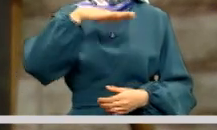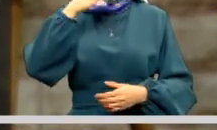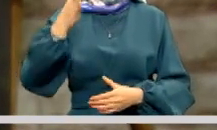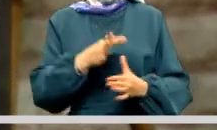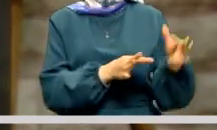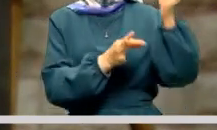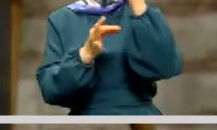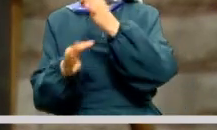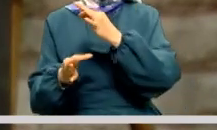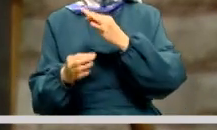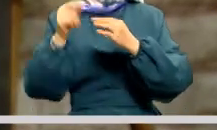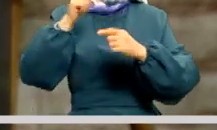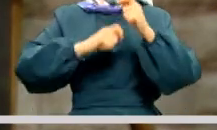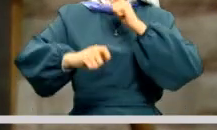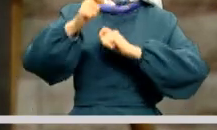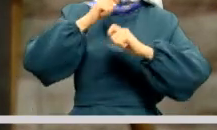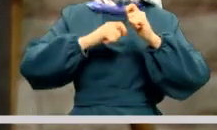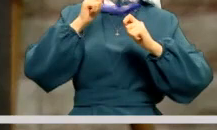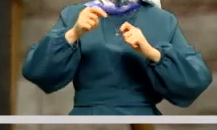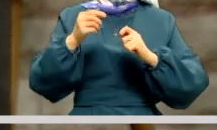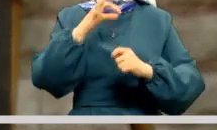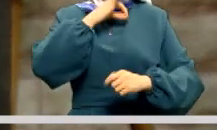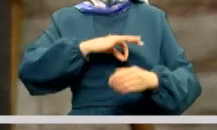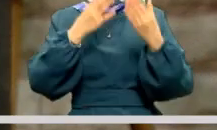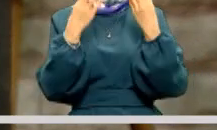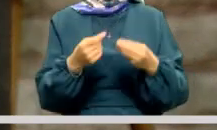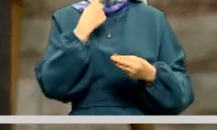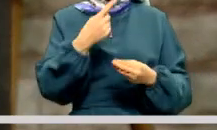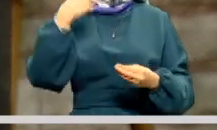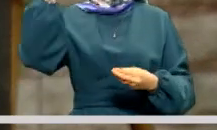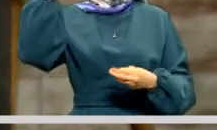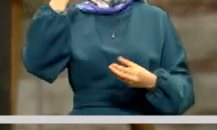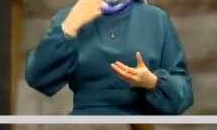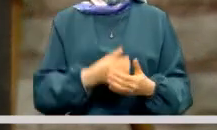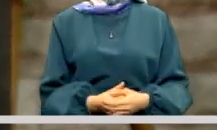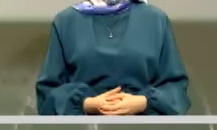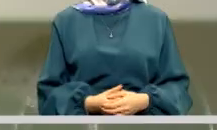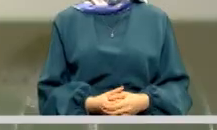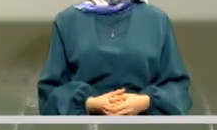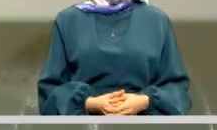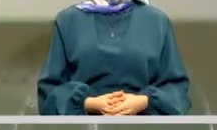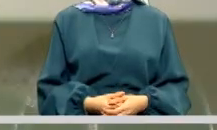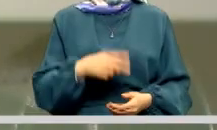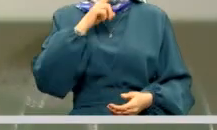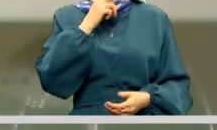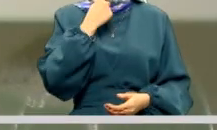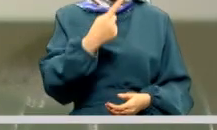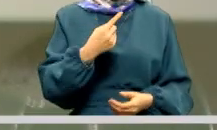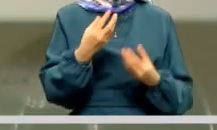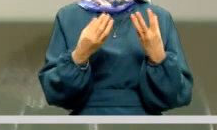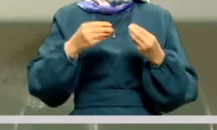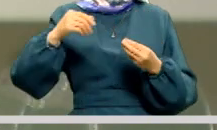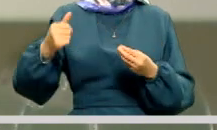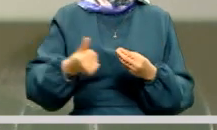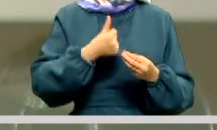da tavırlarına O noktada herhalde bir katkı sağlamış olacaktır diye çok kıymetli zannediyorum aslında